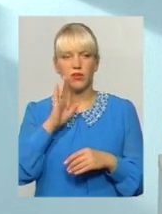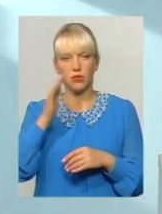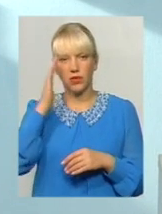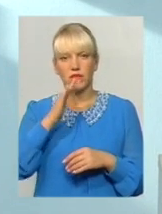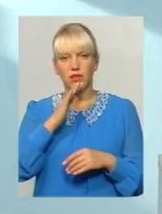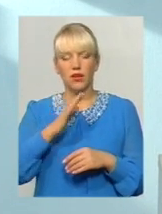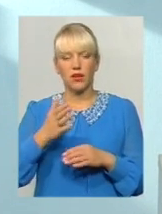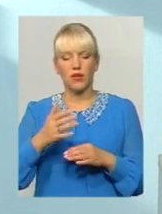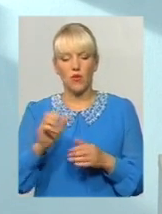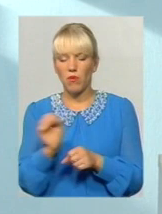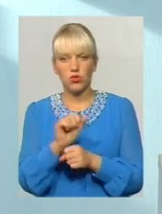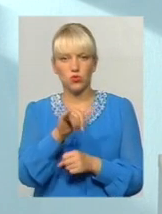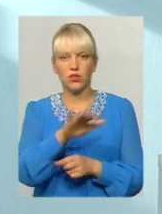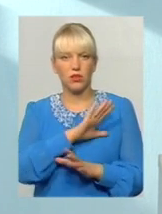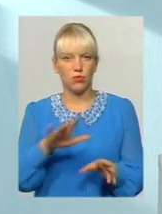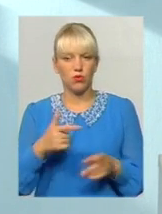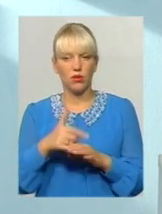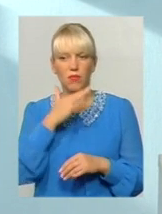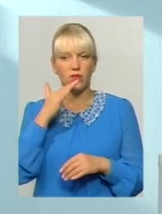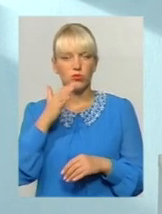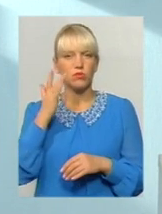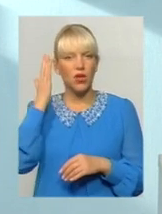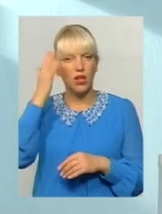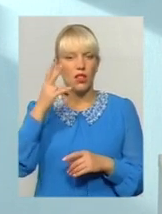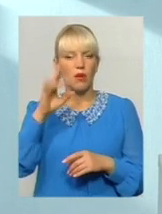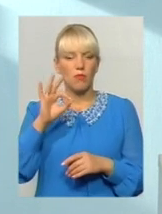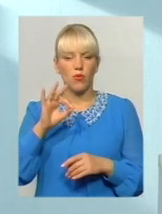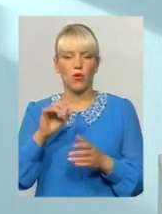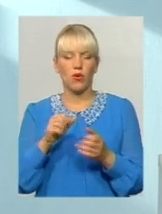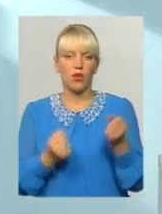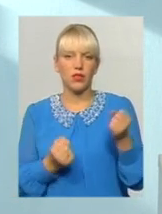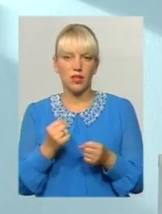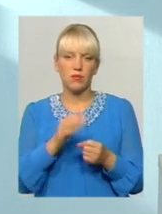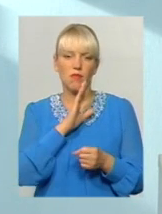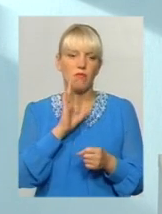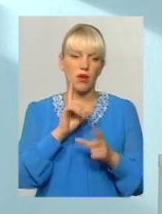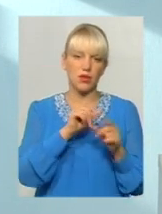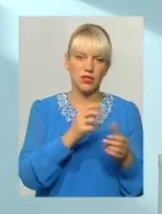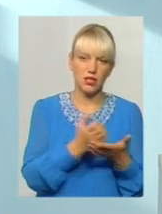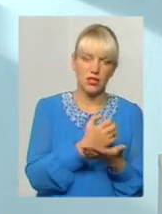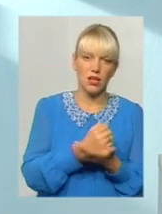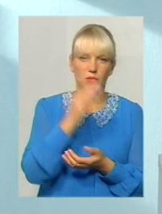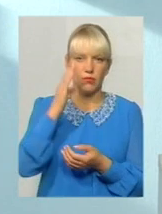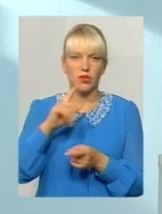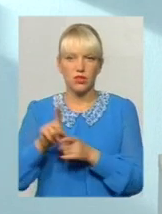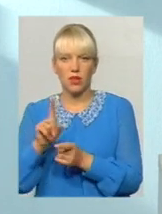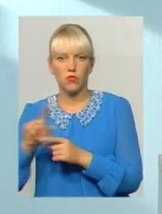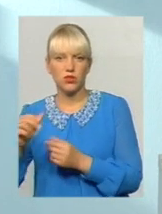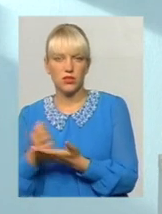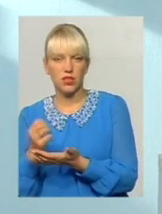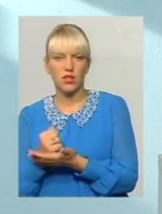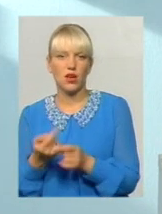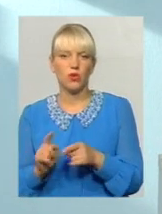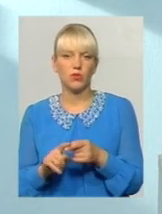про транспортний засіб, але просто мама на пенсії, тато на пенсії, мама їздить на заробітки, тато їздить так само десь